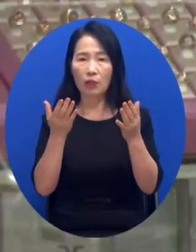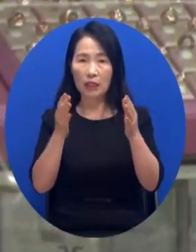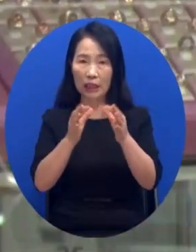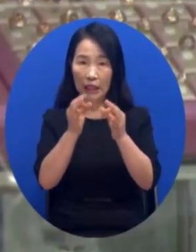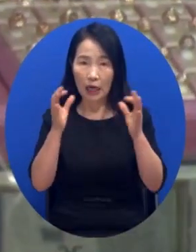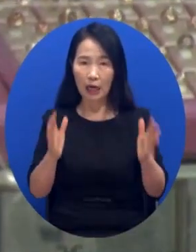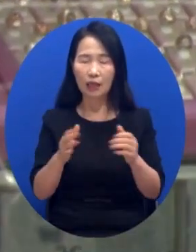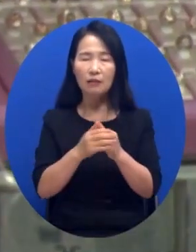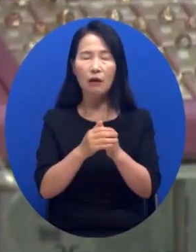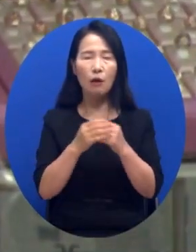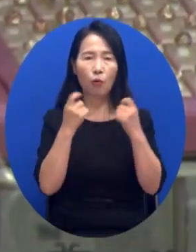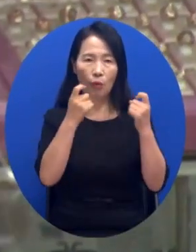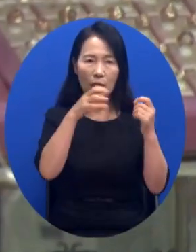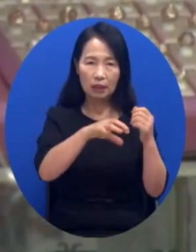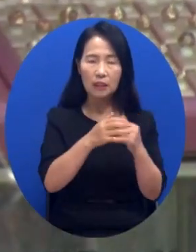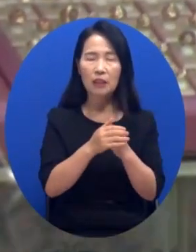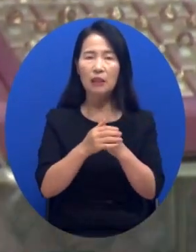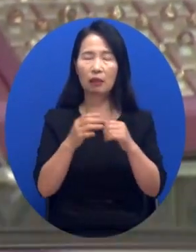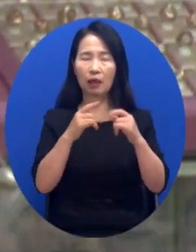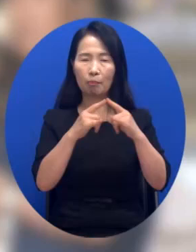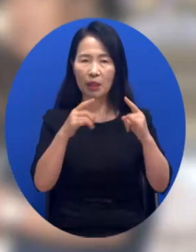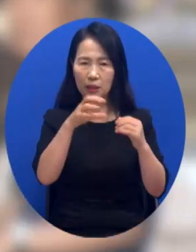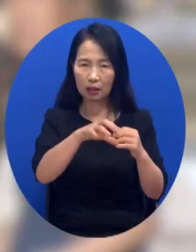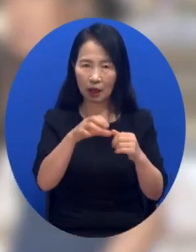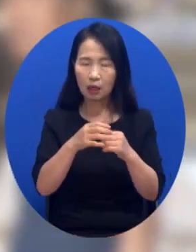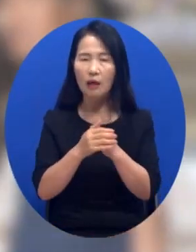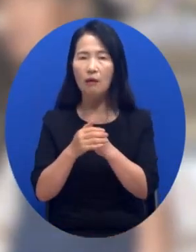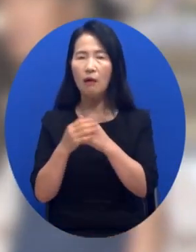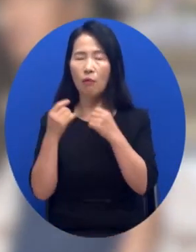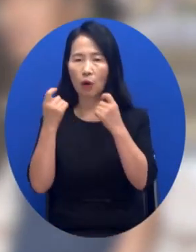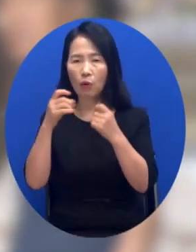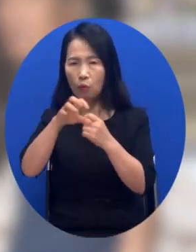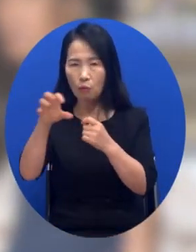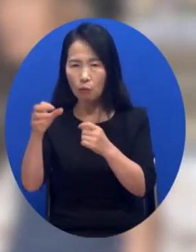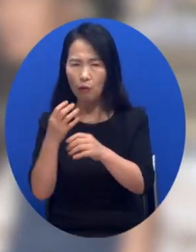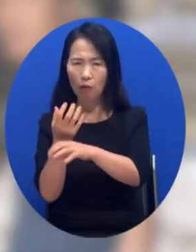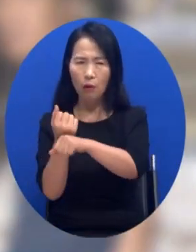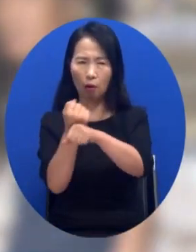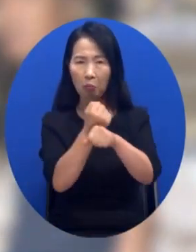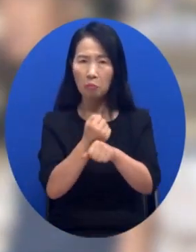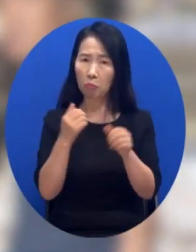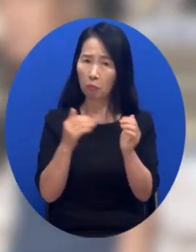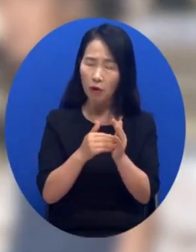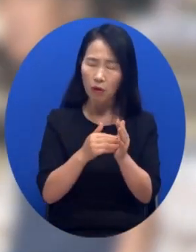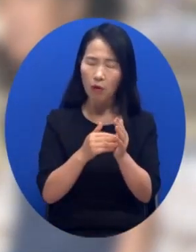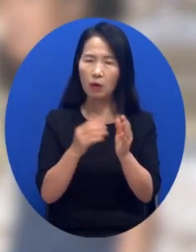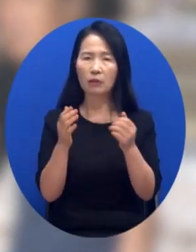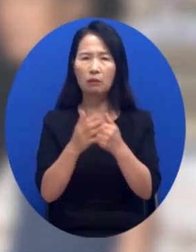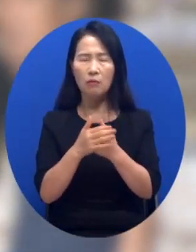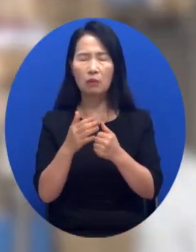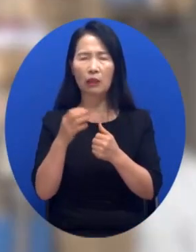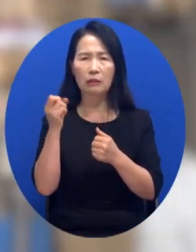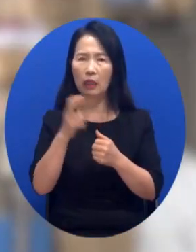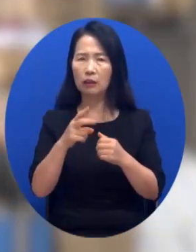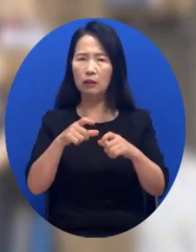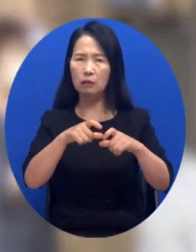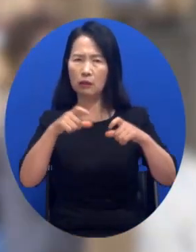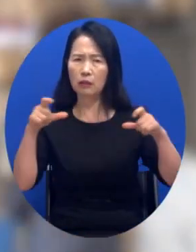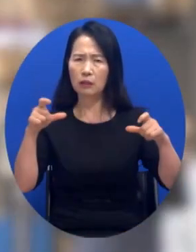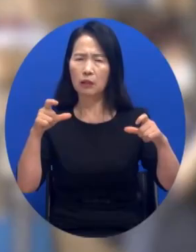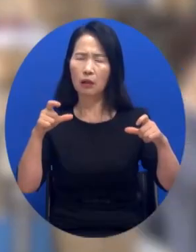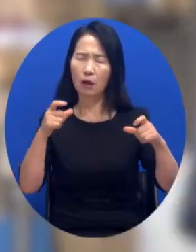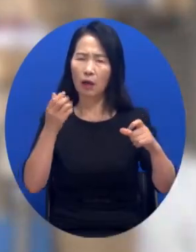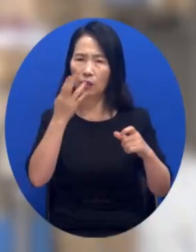리조트, 캠핑장 등의 예약이 대부분 마감된 상황. 코로나19가 다시 확산할 수 있다는 시민들의